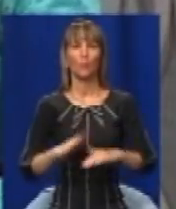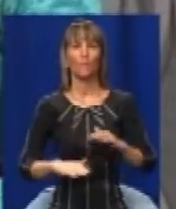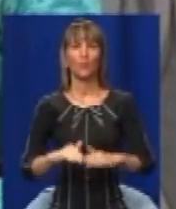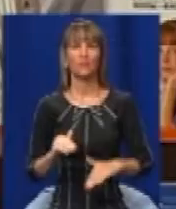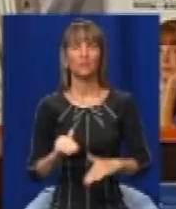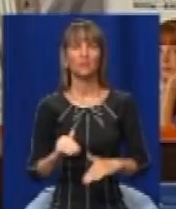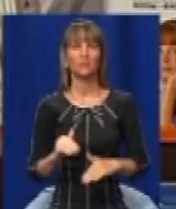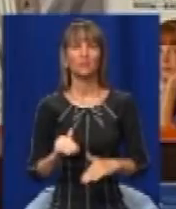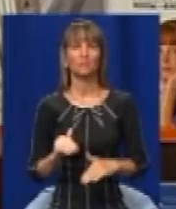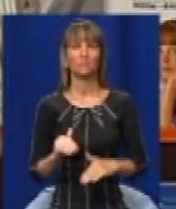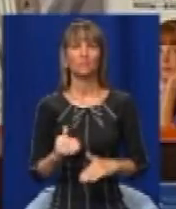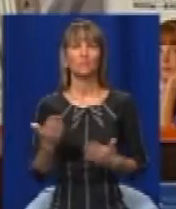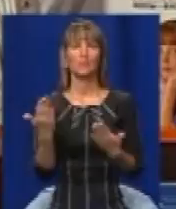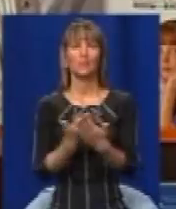Професії